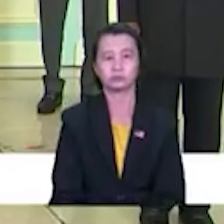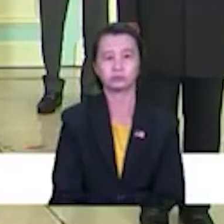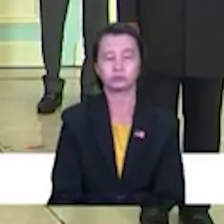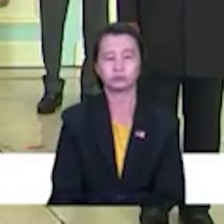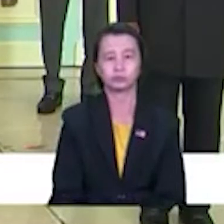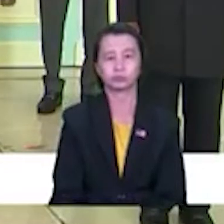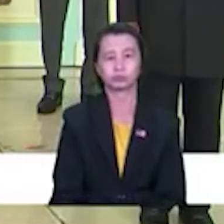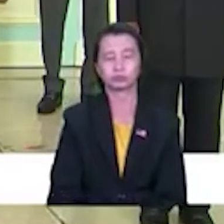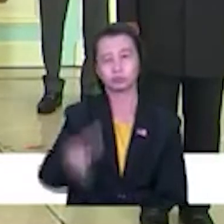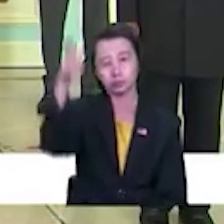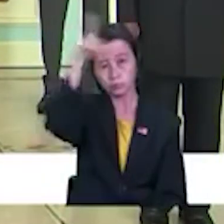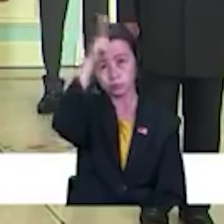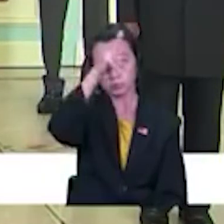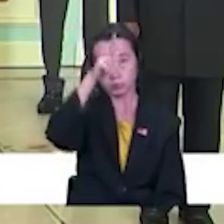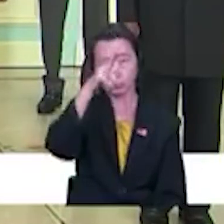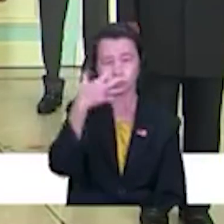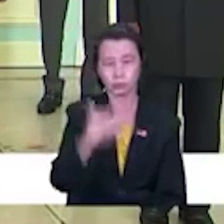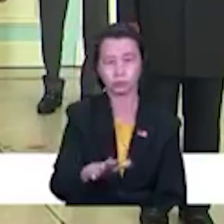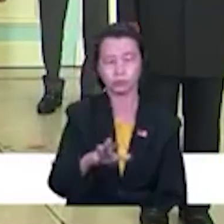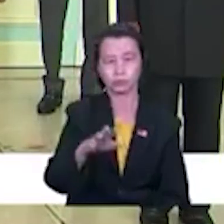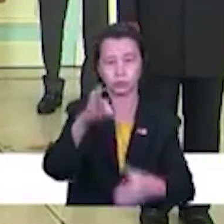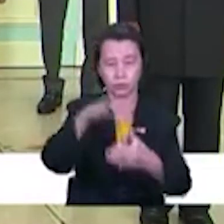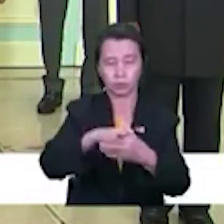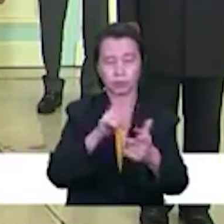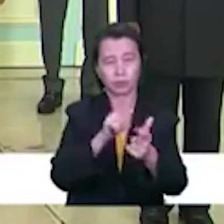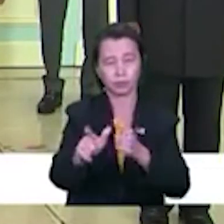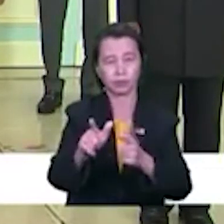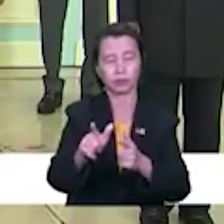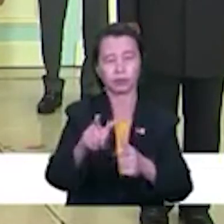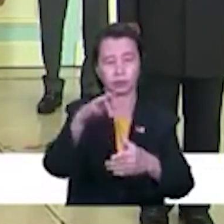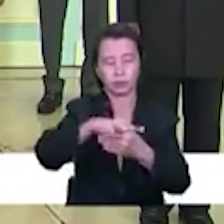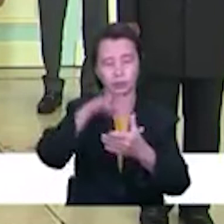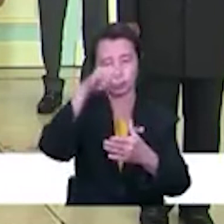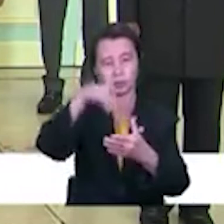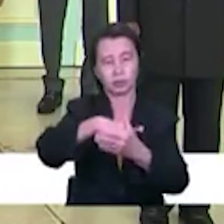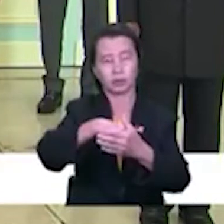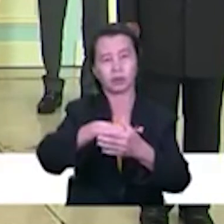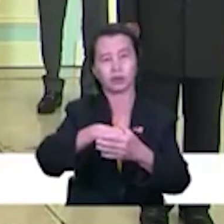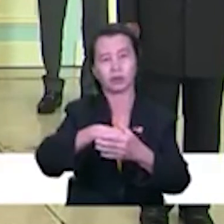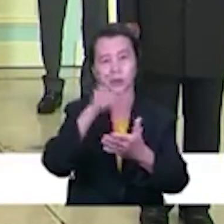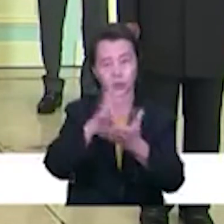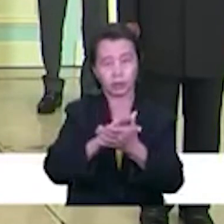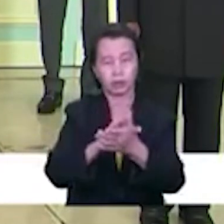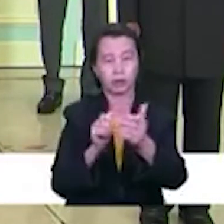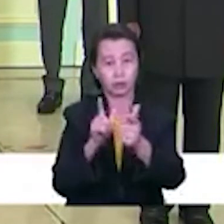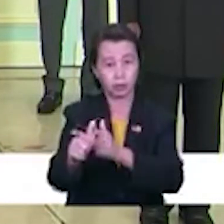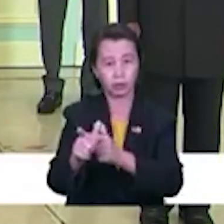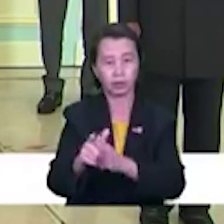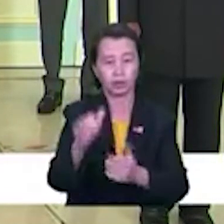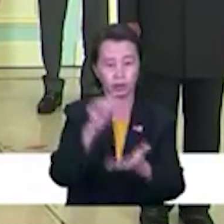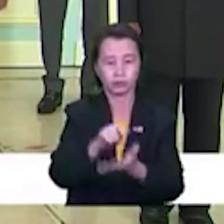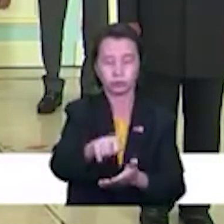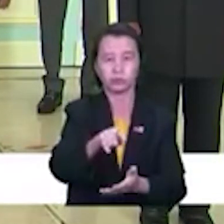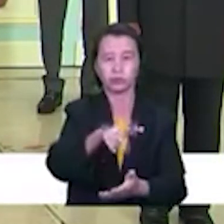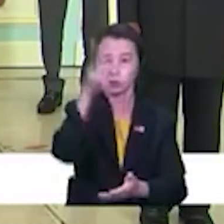Hai kerajaannya akan wujud selepas usul on dipercaya ini diluluskan Insyaallah adalah sebuah kerajaan yang lebih